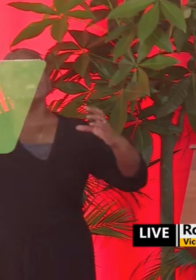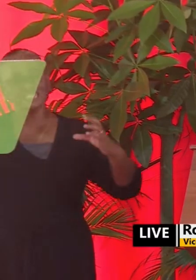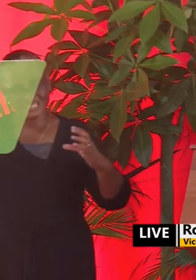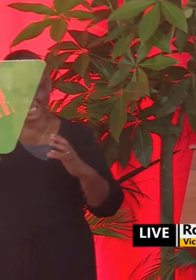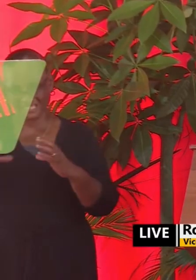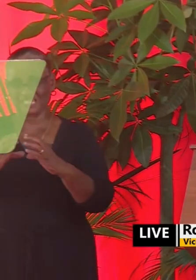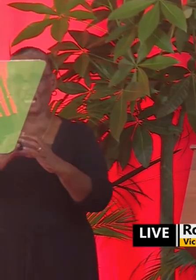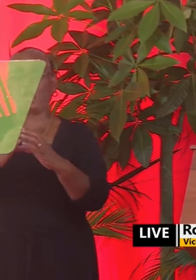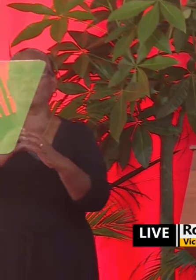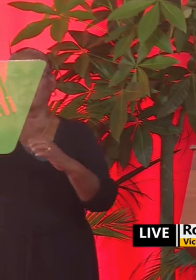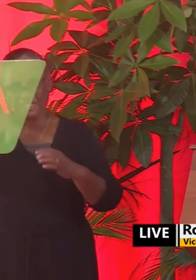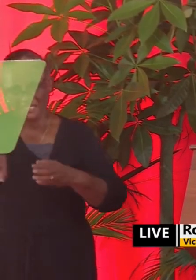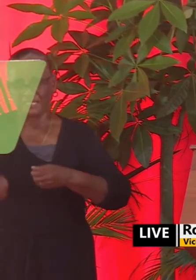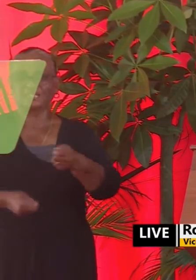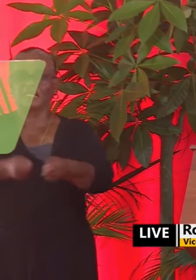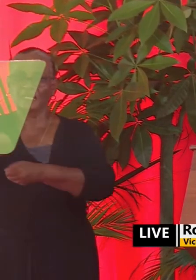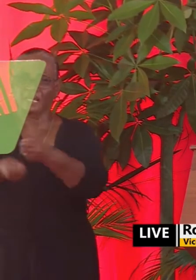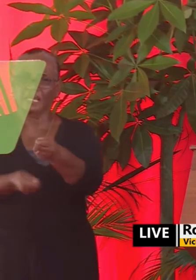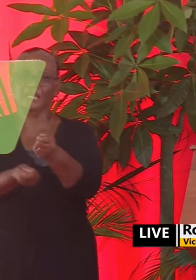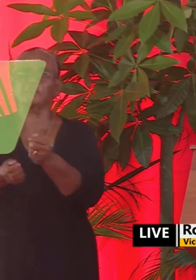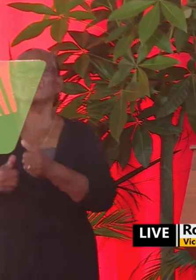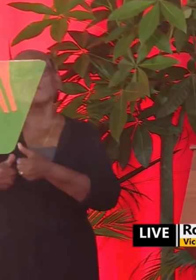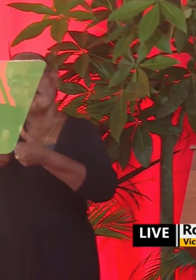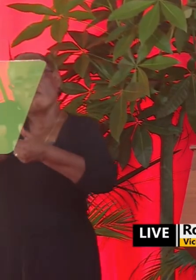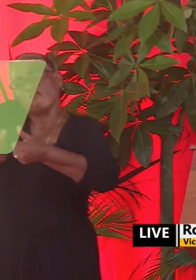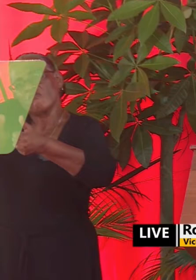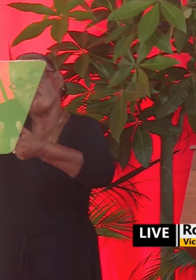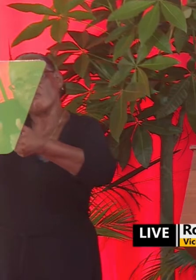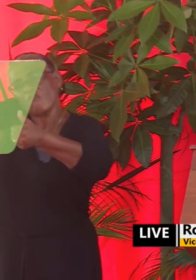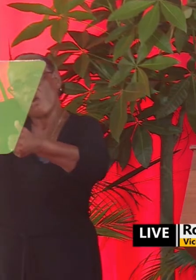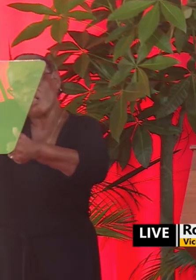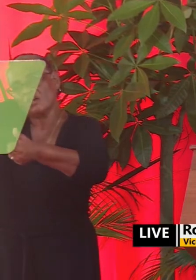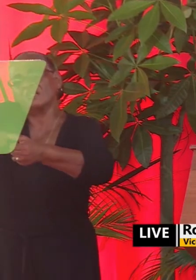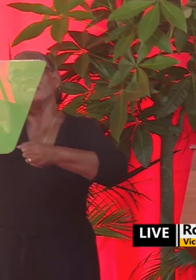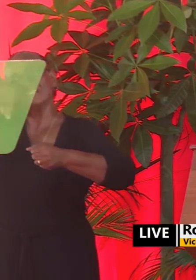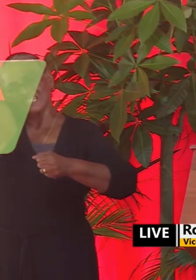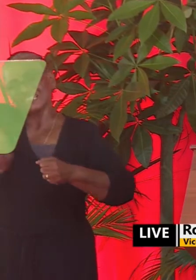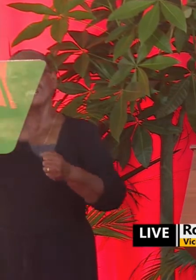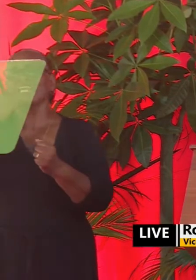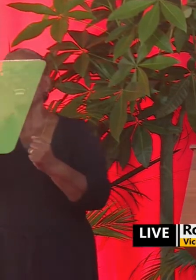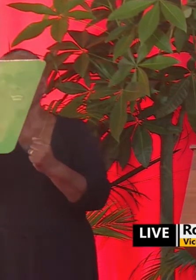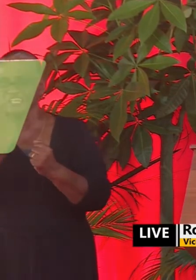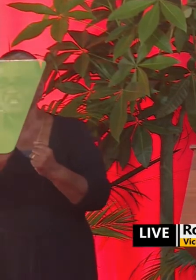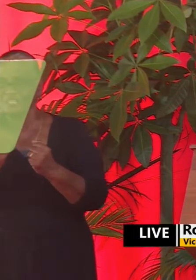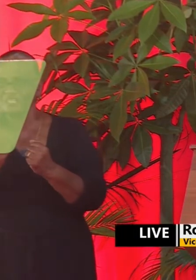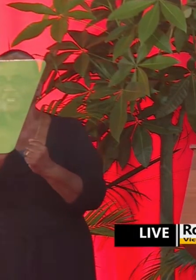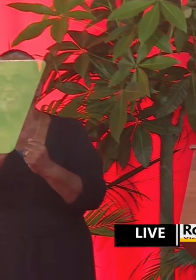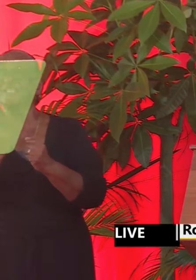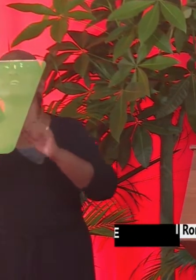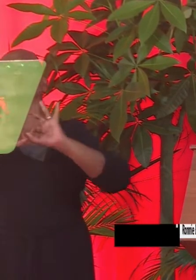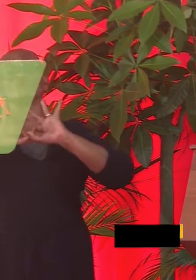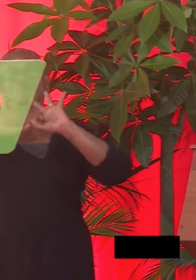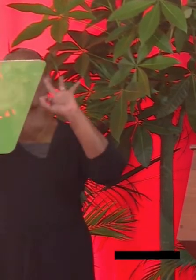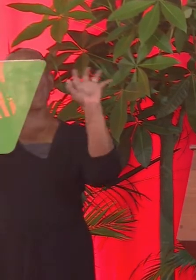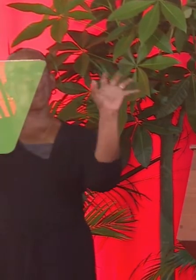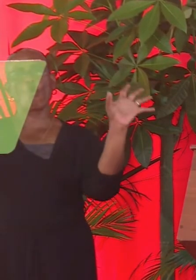met deze regering zal volgen, is een van clean